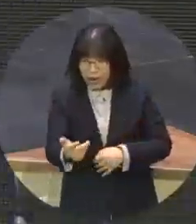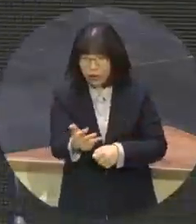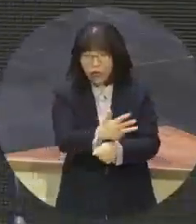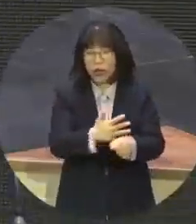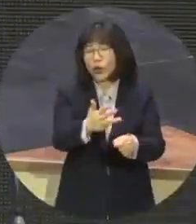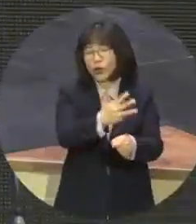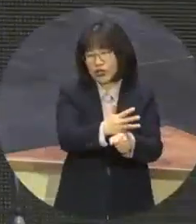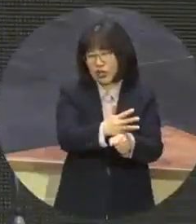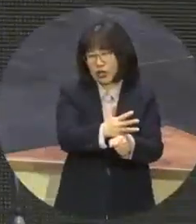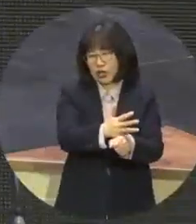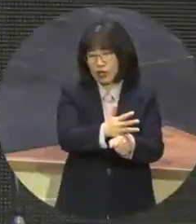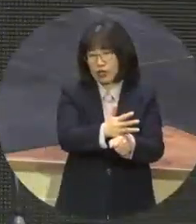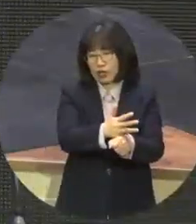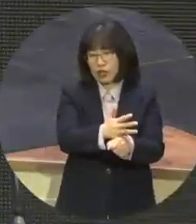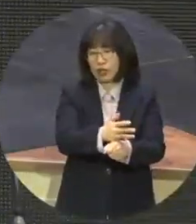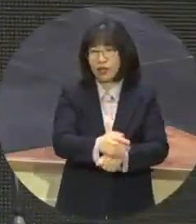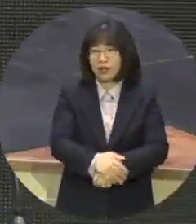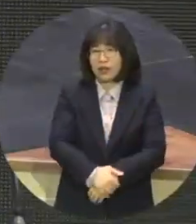떨어지고.